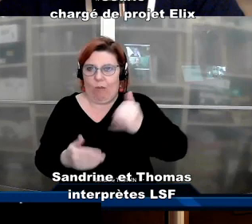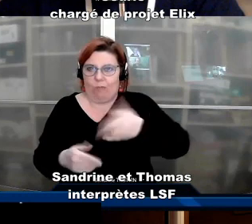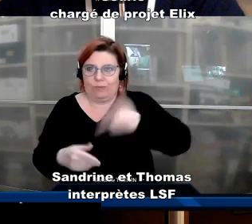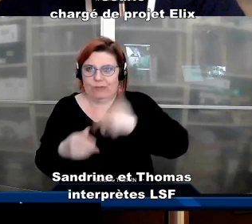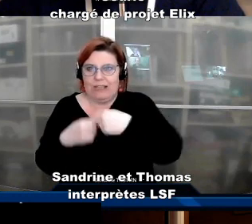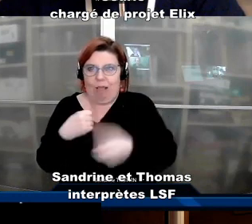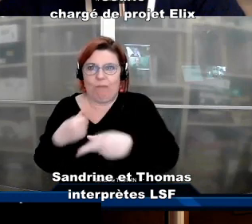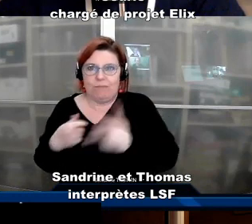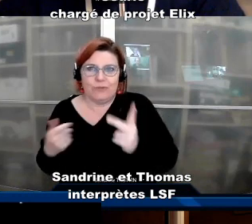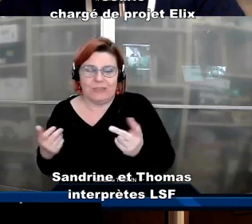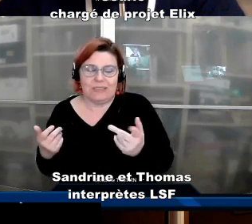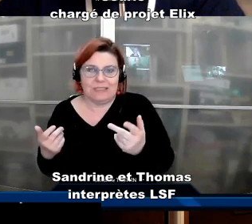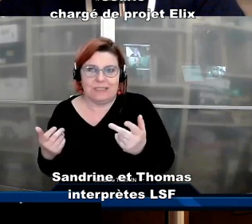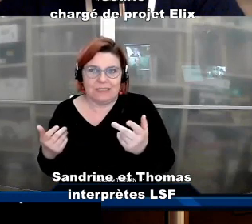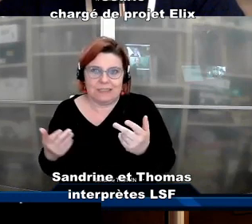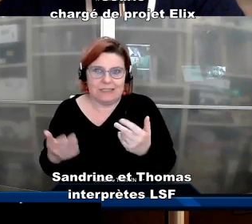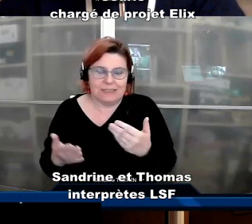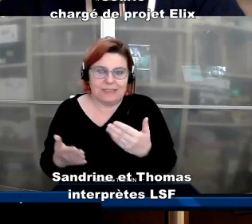Jean Castex. Donc,